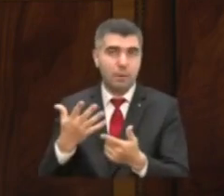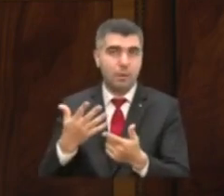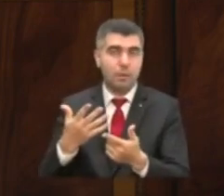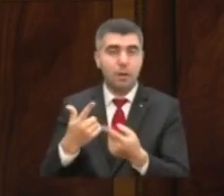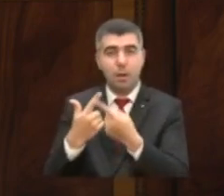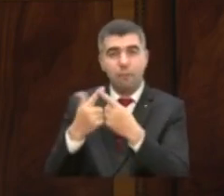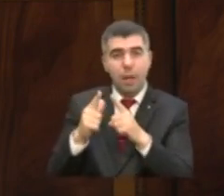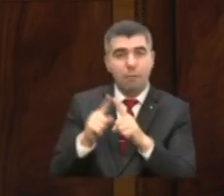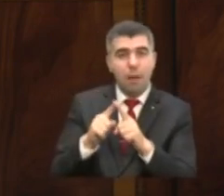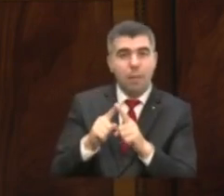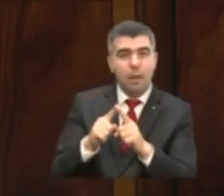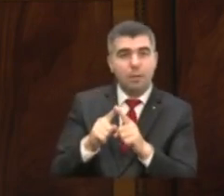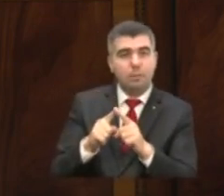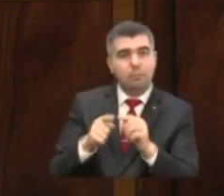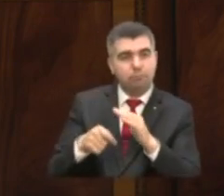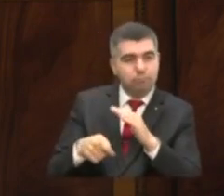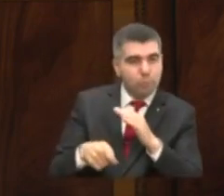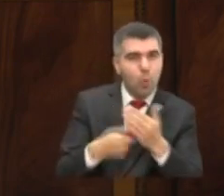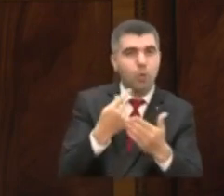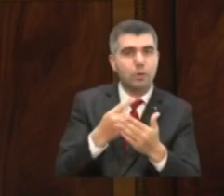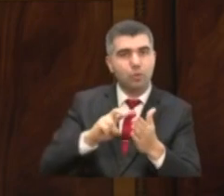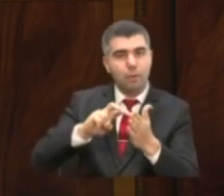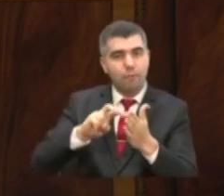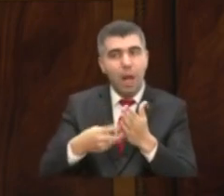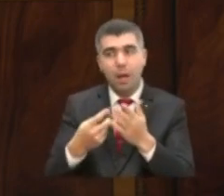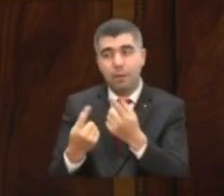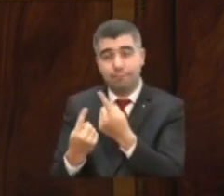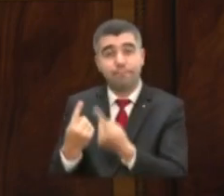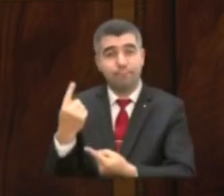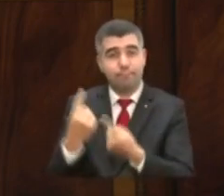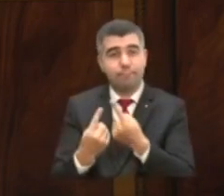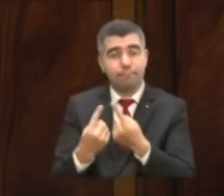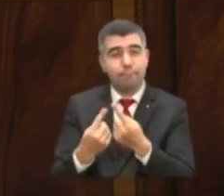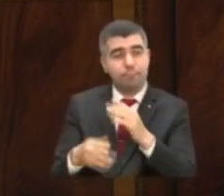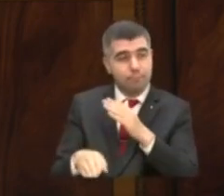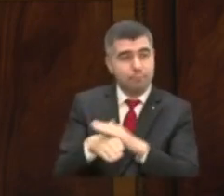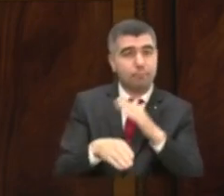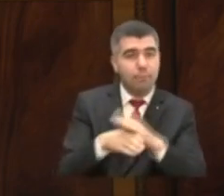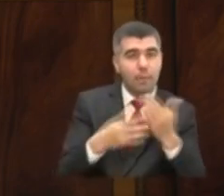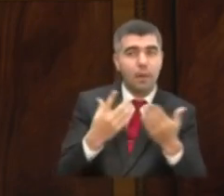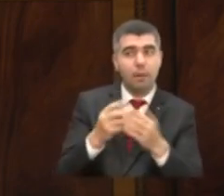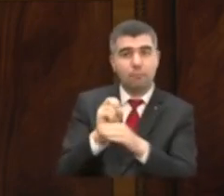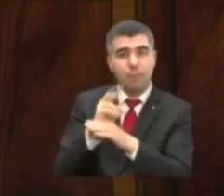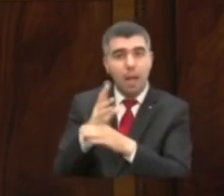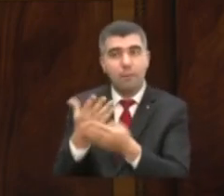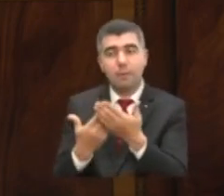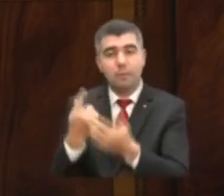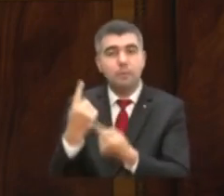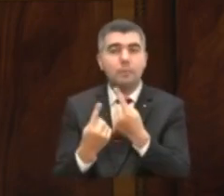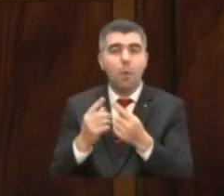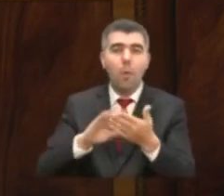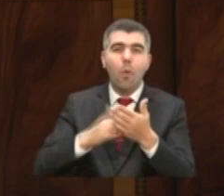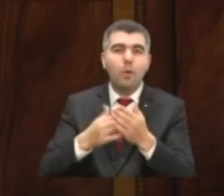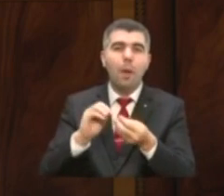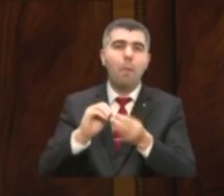قضايا الجريمة والعنف وهي إشكاليات الهجرة وهي أيضاً ثقة في المؤسسات. سيد